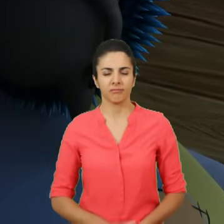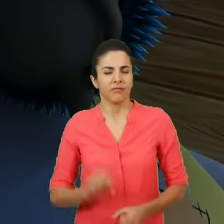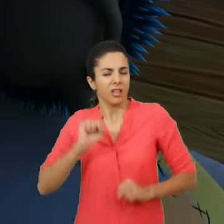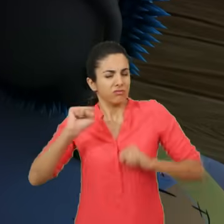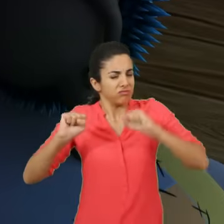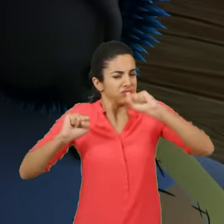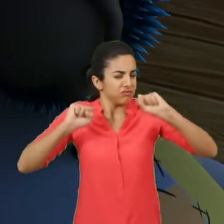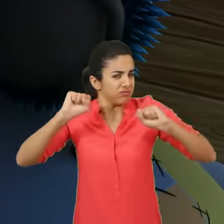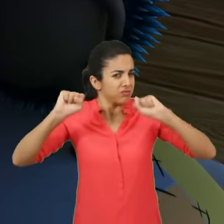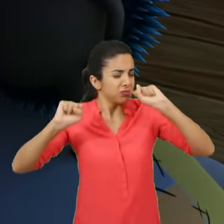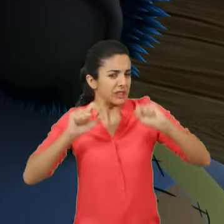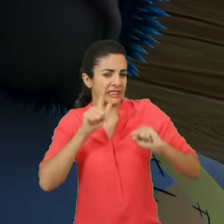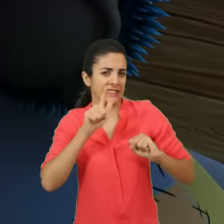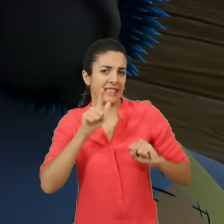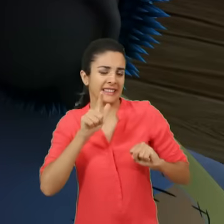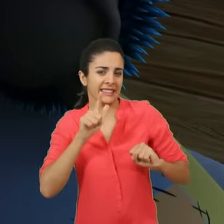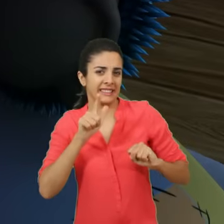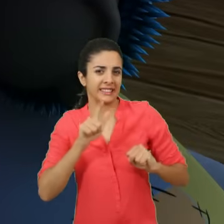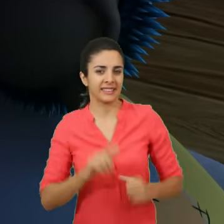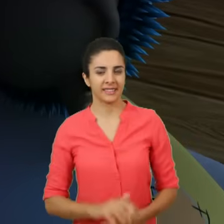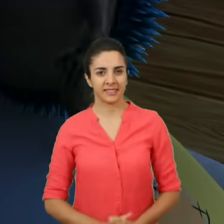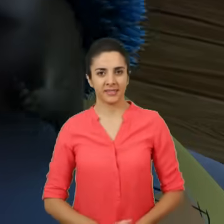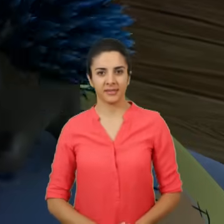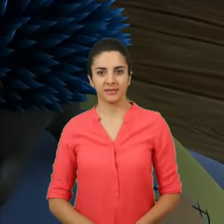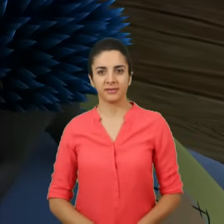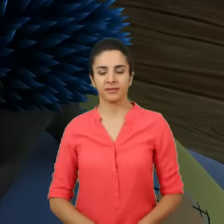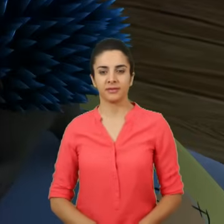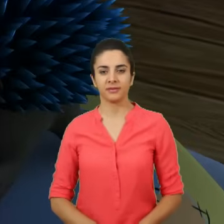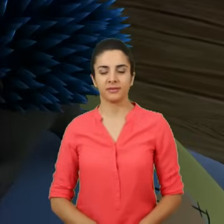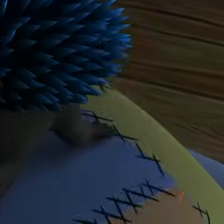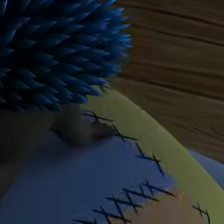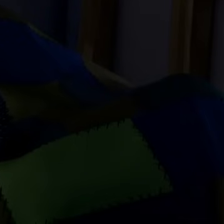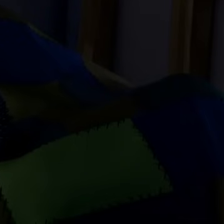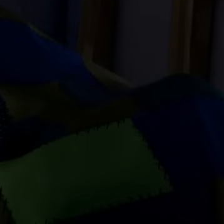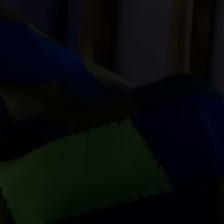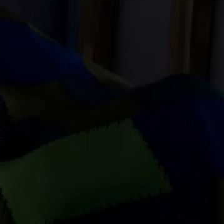Prensesin uyanıp ayağa kalkmasıyla ışıklar kayboldu. Prenses tekrar yattı yatağa.